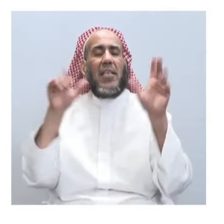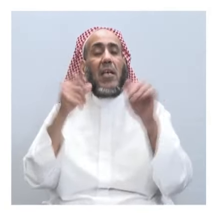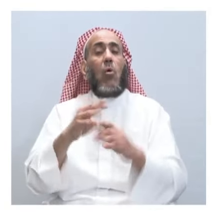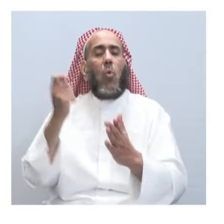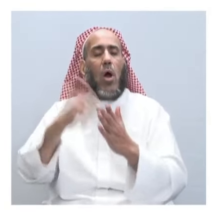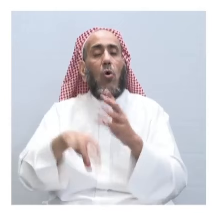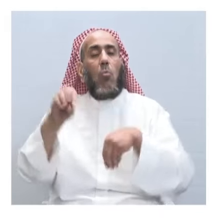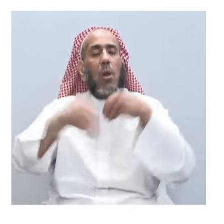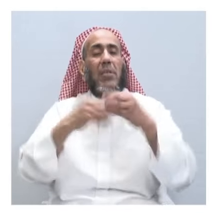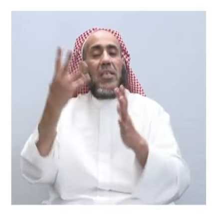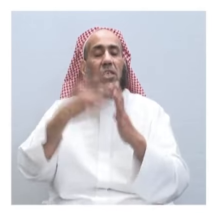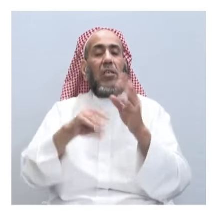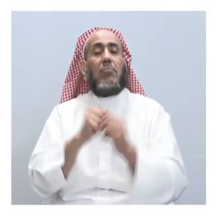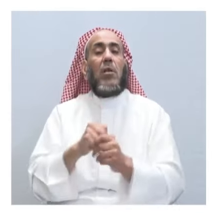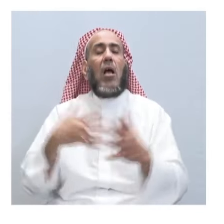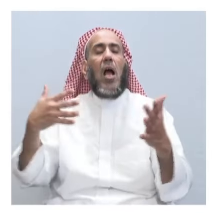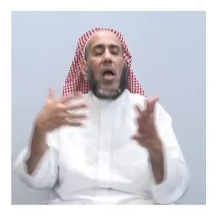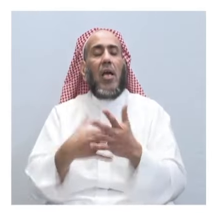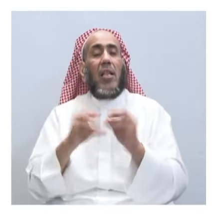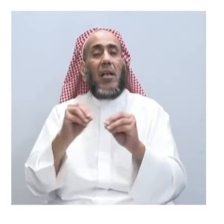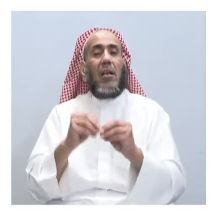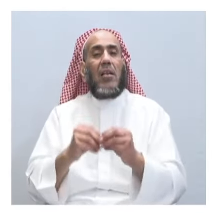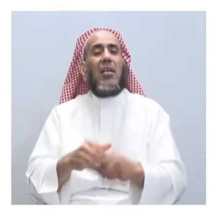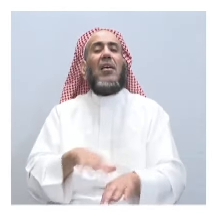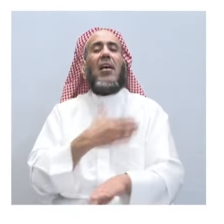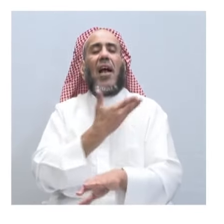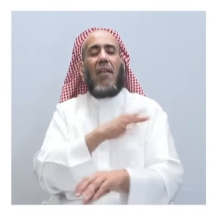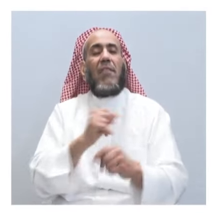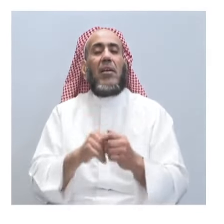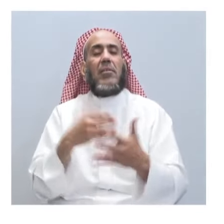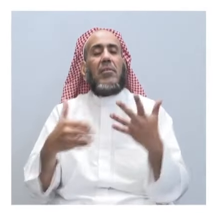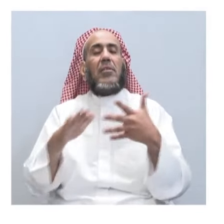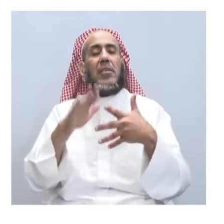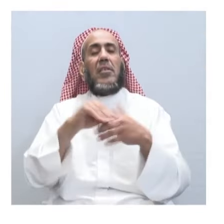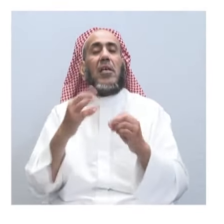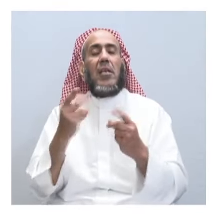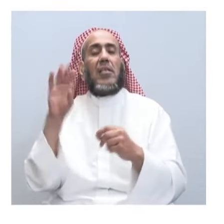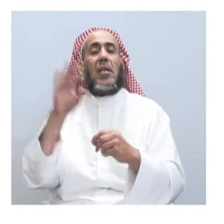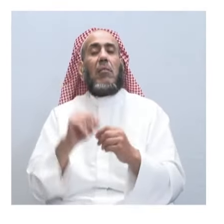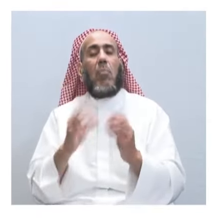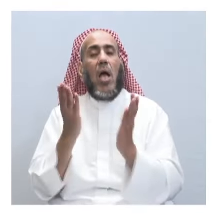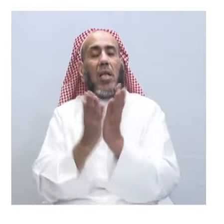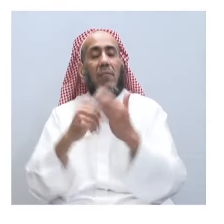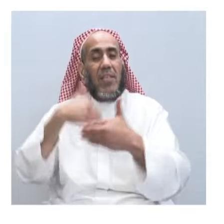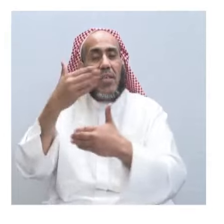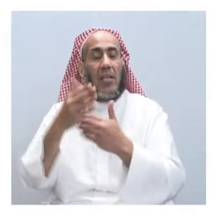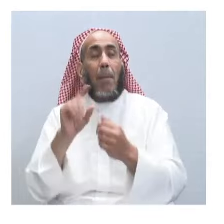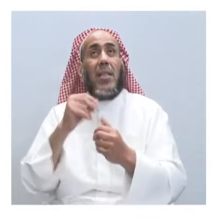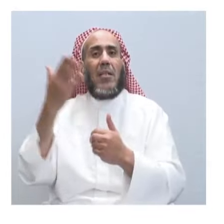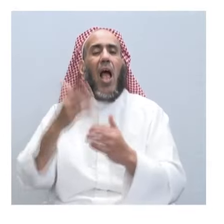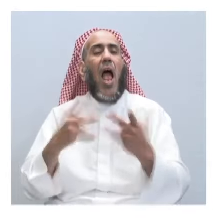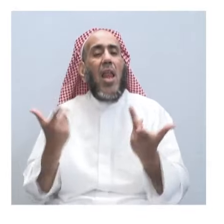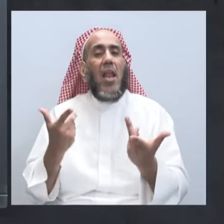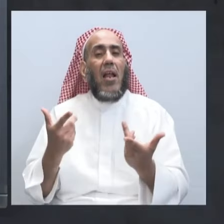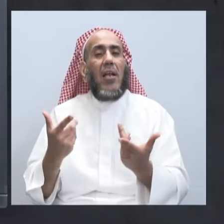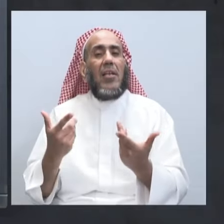والبديل الشرعي للتط اخيرا ذكرنا كفاره الطيره حديثنا في الدرس القادم باذن الله